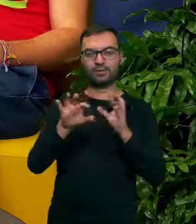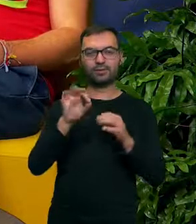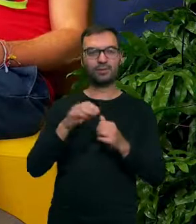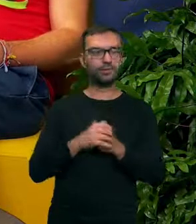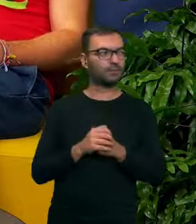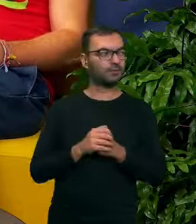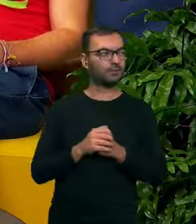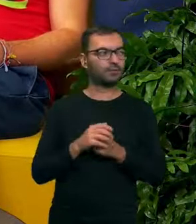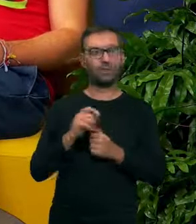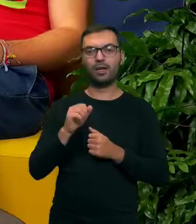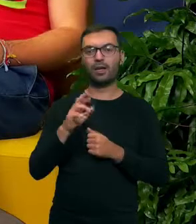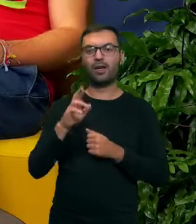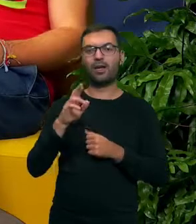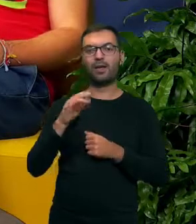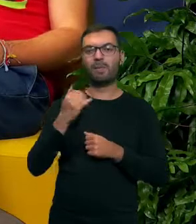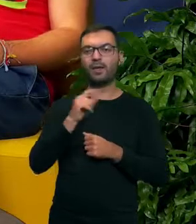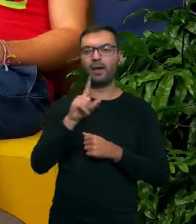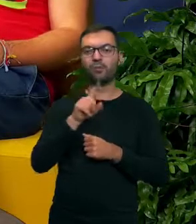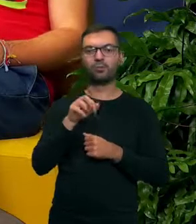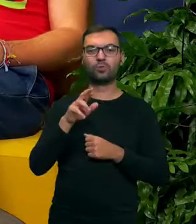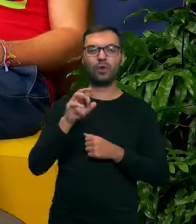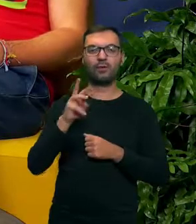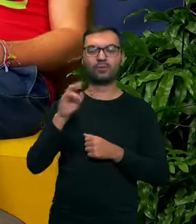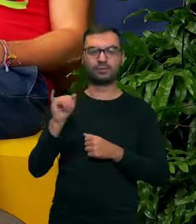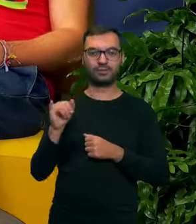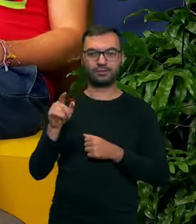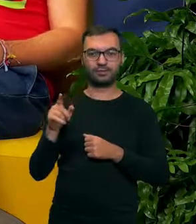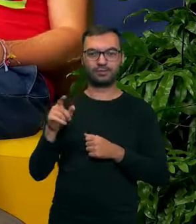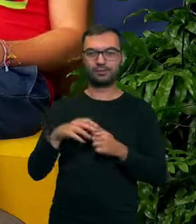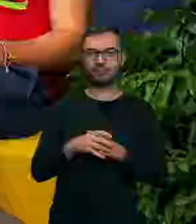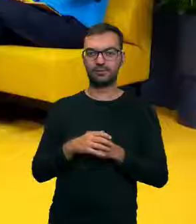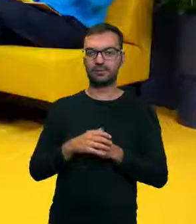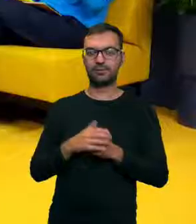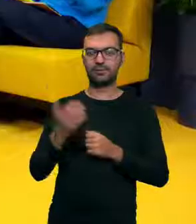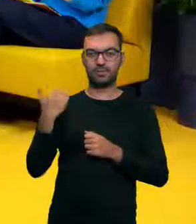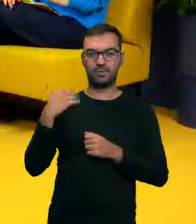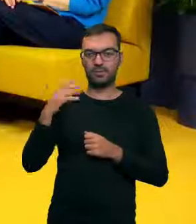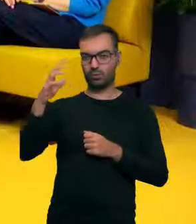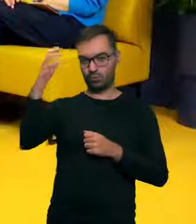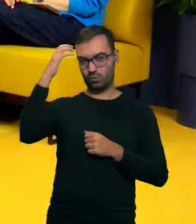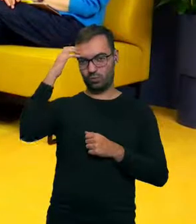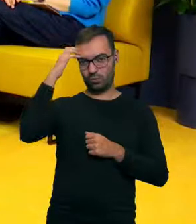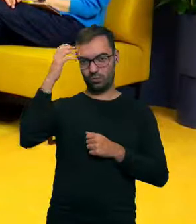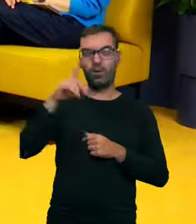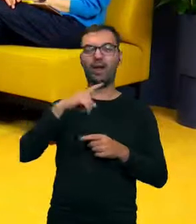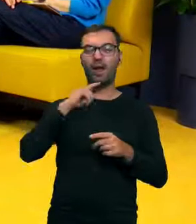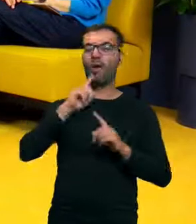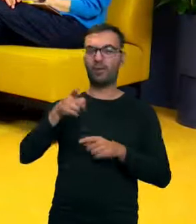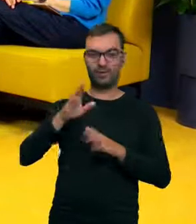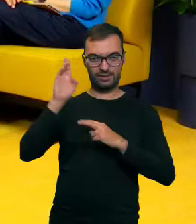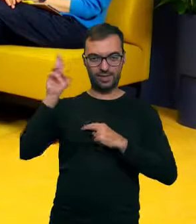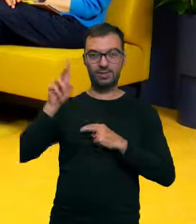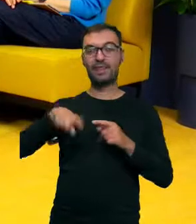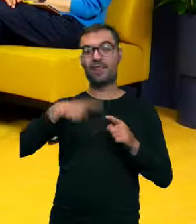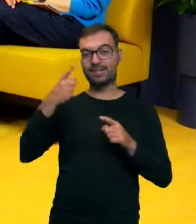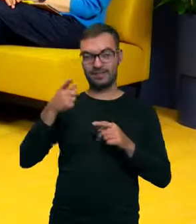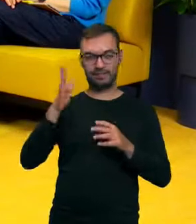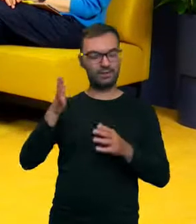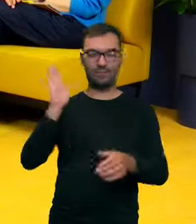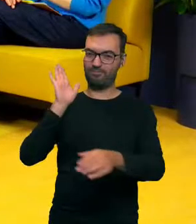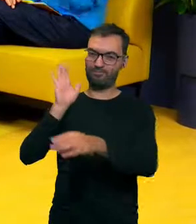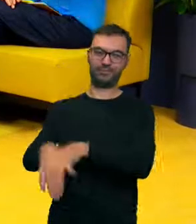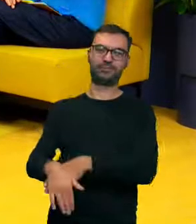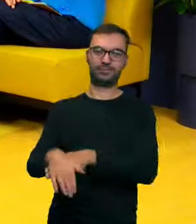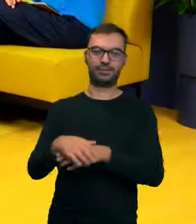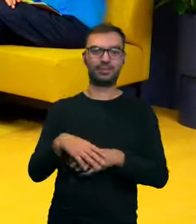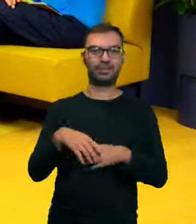Arebur, no jest Michał Żurawski, któremu po Jakubie Szapirze w Królu obiecałem totalne upokorzenie i jakby jak założył,